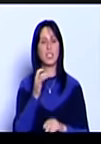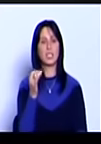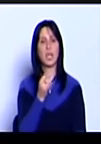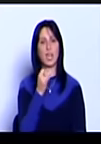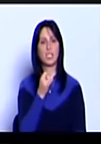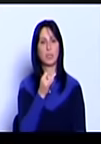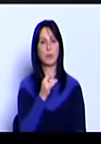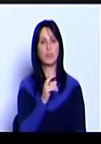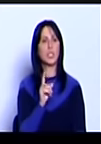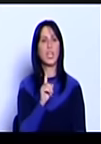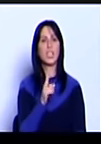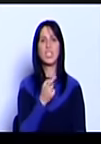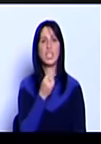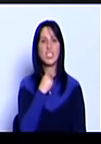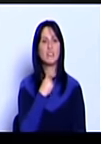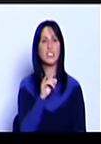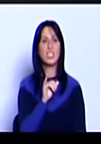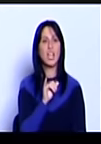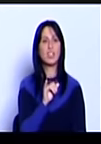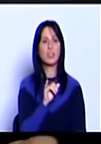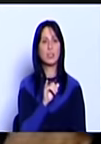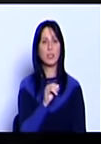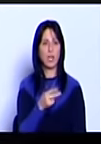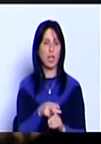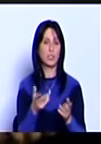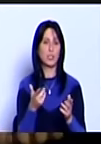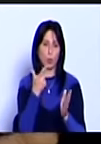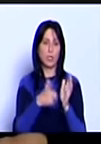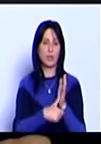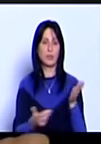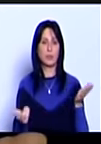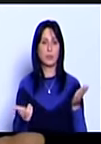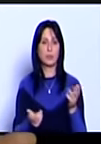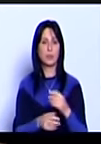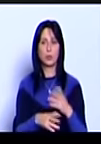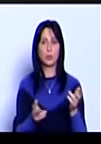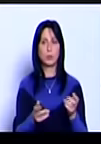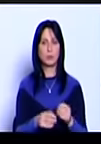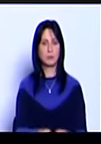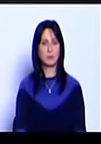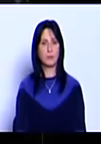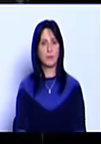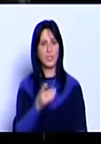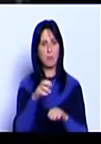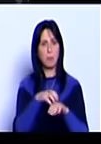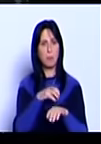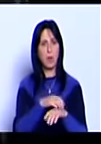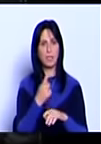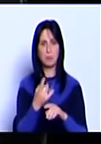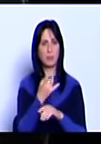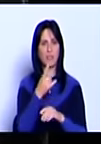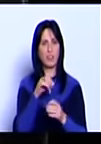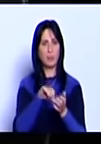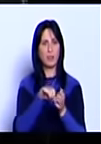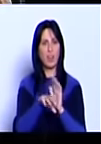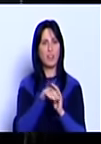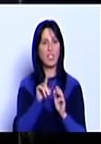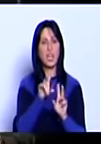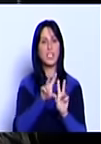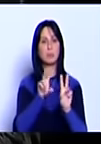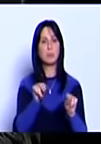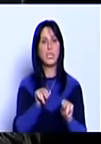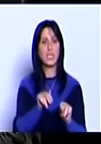აინტერესებს და რითი, რატო, რისთვის, სად? აი ასე 26 ეროვნული ფორუმი. უფრო აი თქვენ პარტიაზე პირველად იღებთ მონაწილეობას არჩევნებში, რას